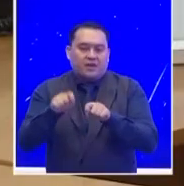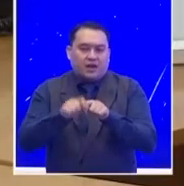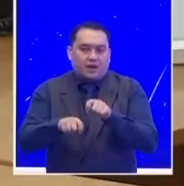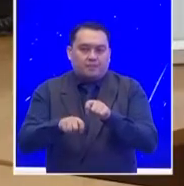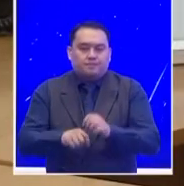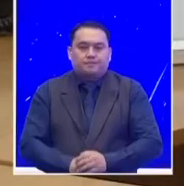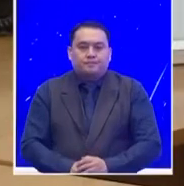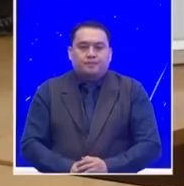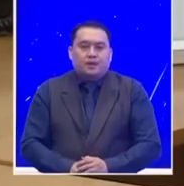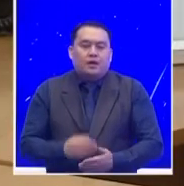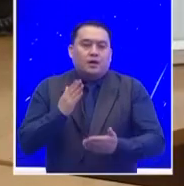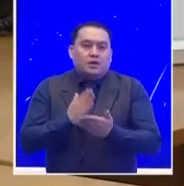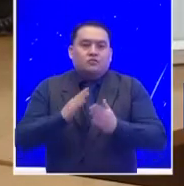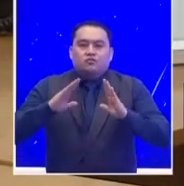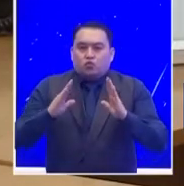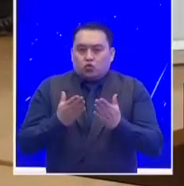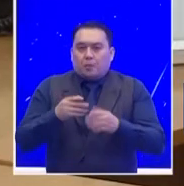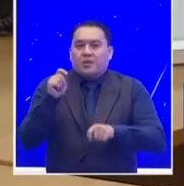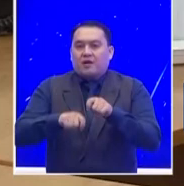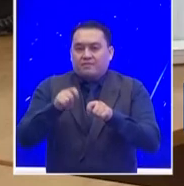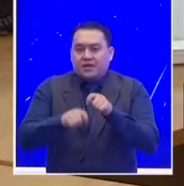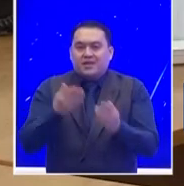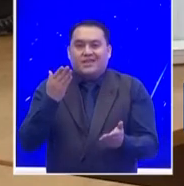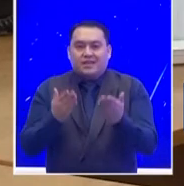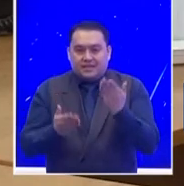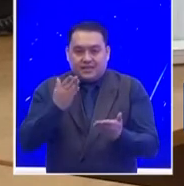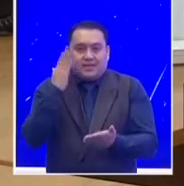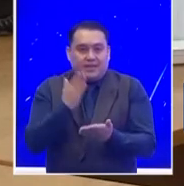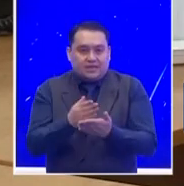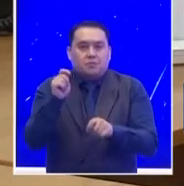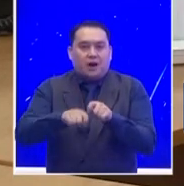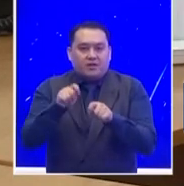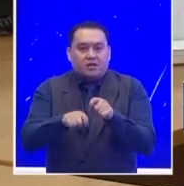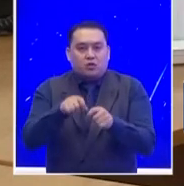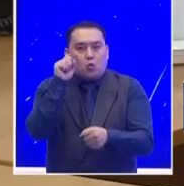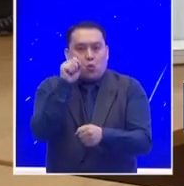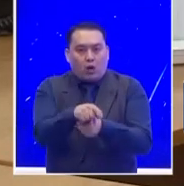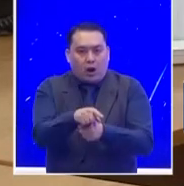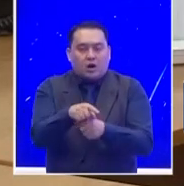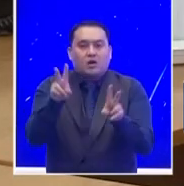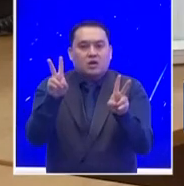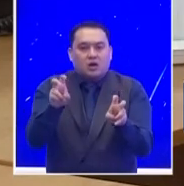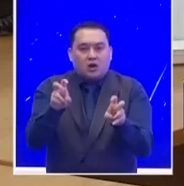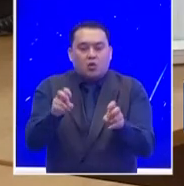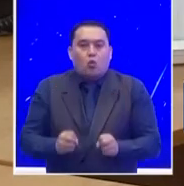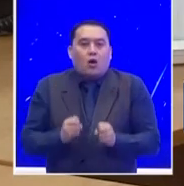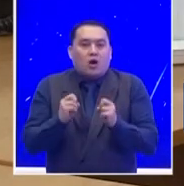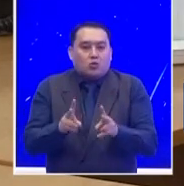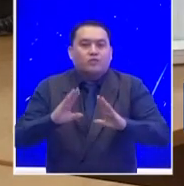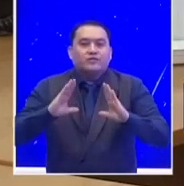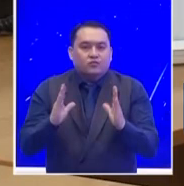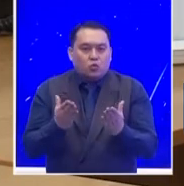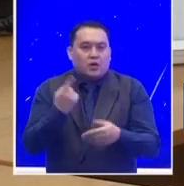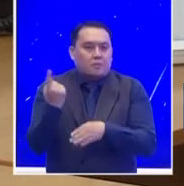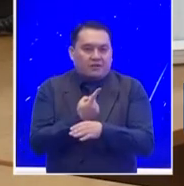В частности, исключения в каких случаях мы проверяем? Если есть проверки, которые назначены в рамках уголовно-процессуального законодательства,